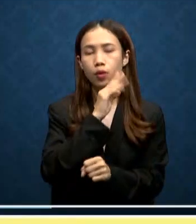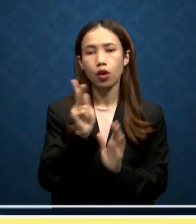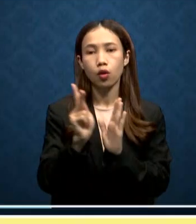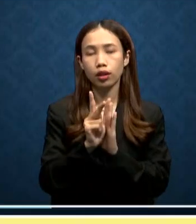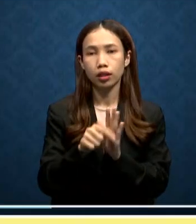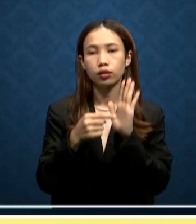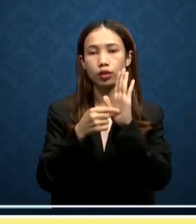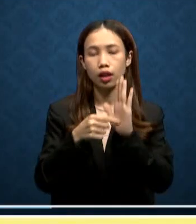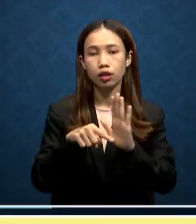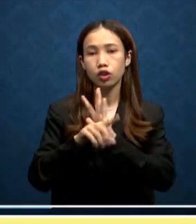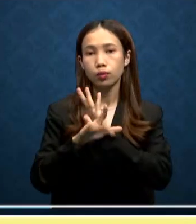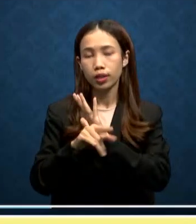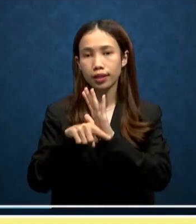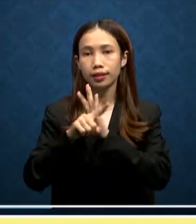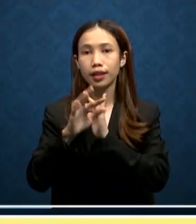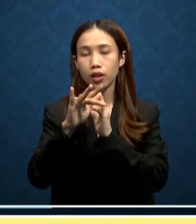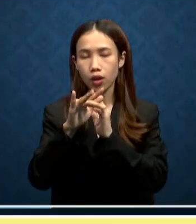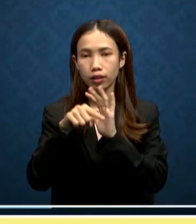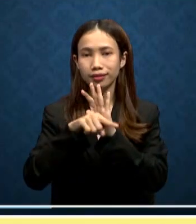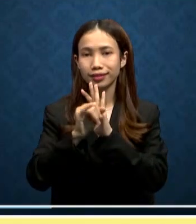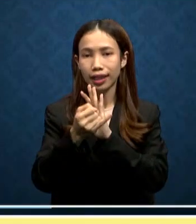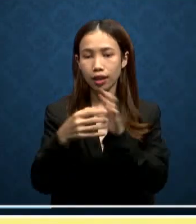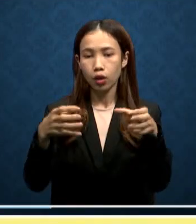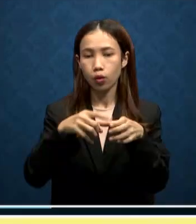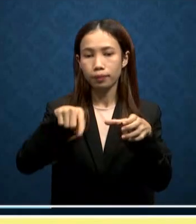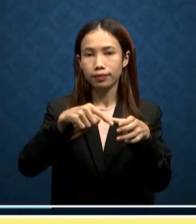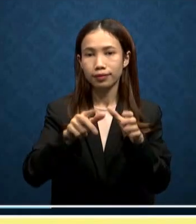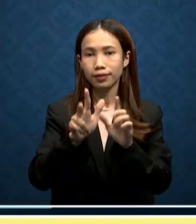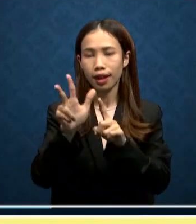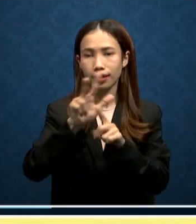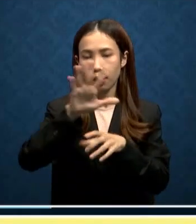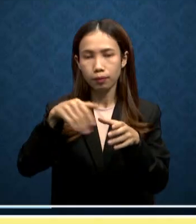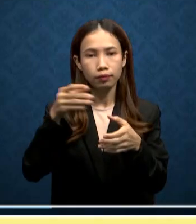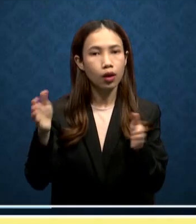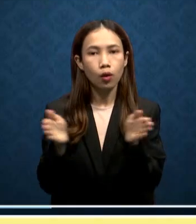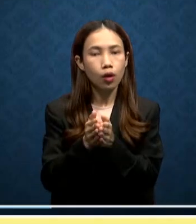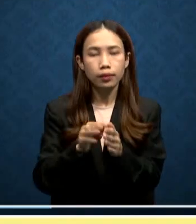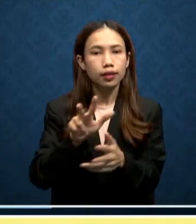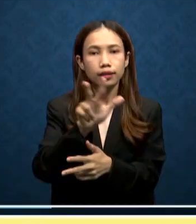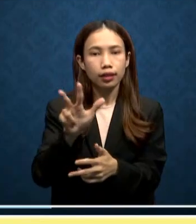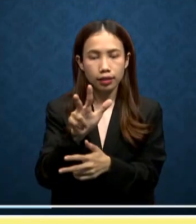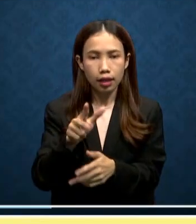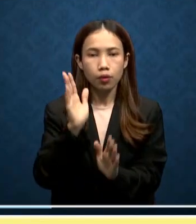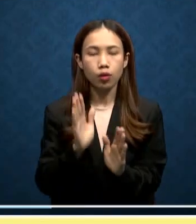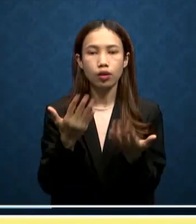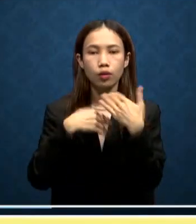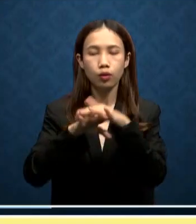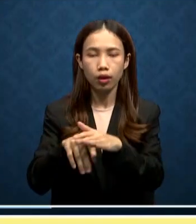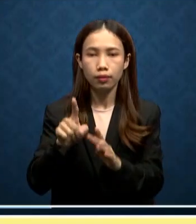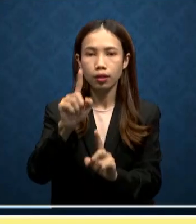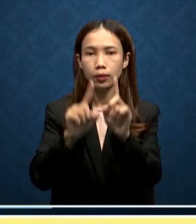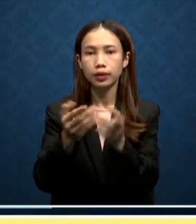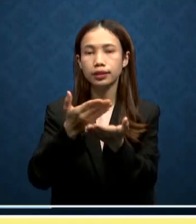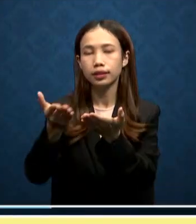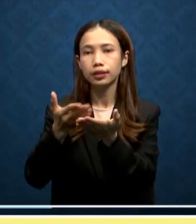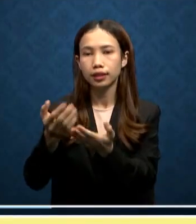ชลบุรีระยองจันบุรีเนี่ยในกลุ่มจังหวัดเหล่านี้นะประมมูพร้อมกันเลยมันจะได้มีคนประมูลมากแล้วจริงๆ